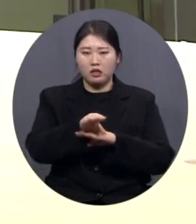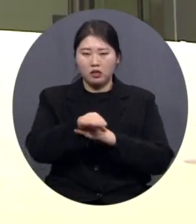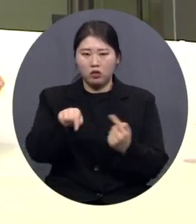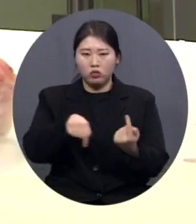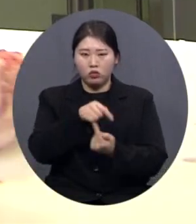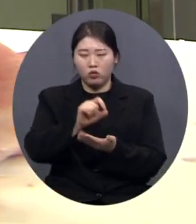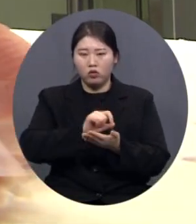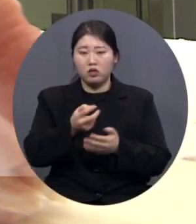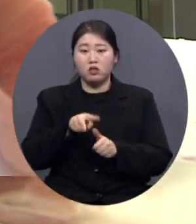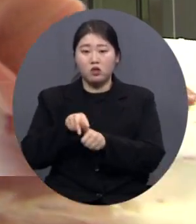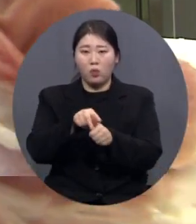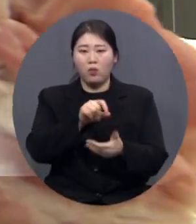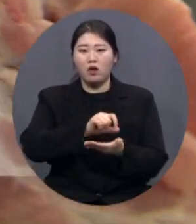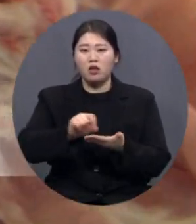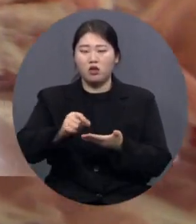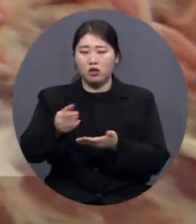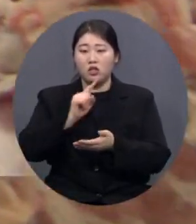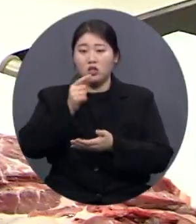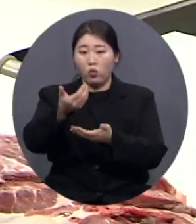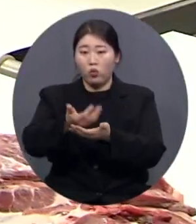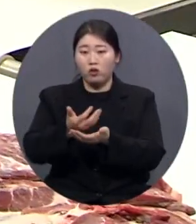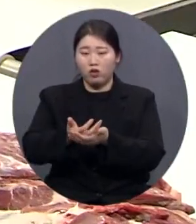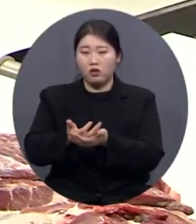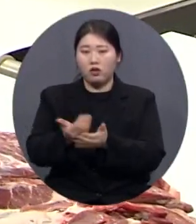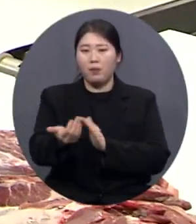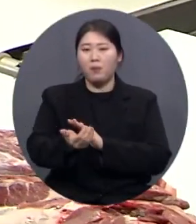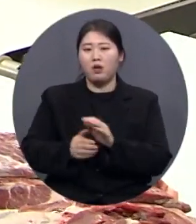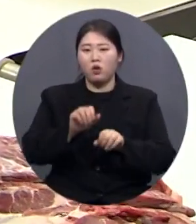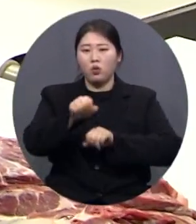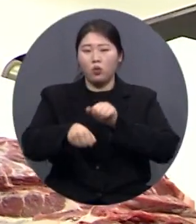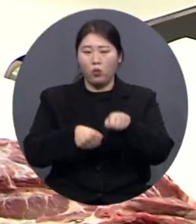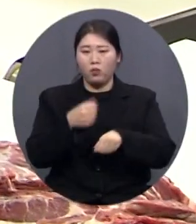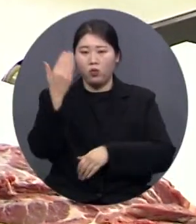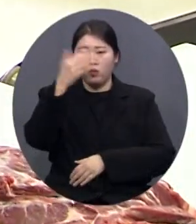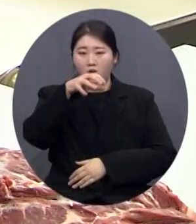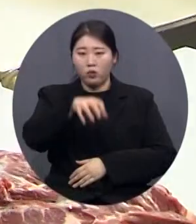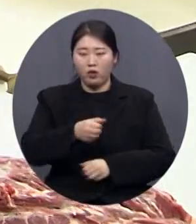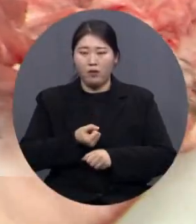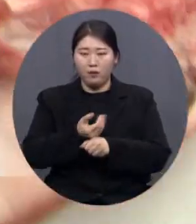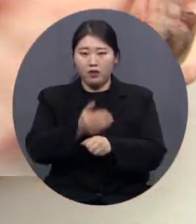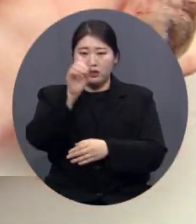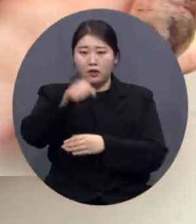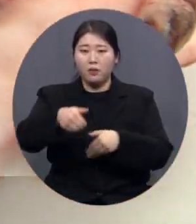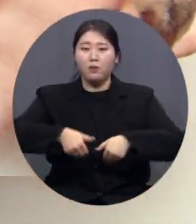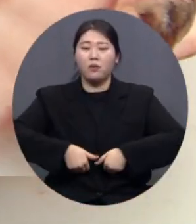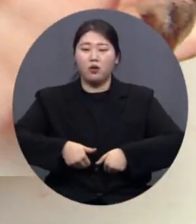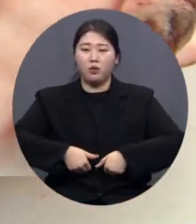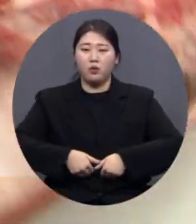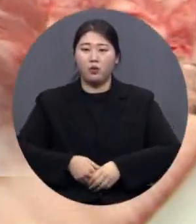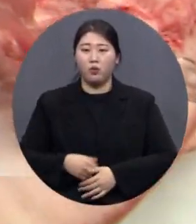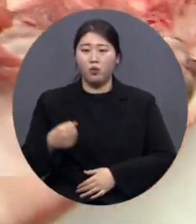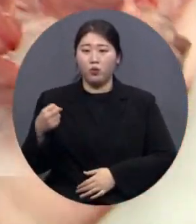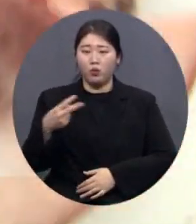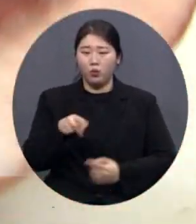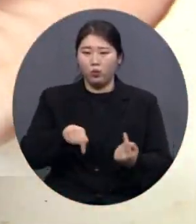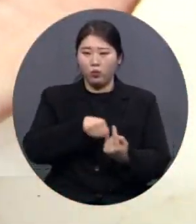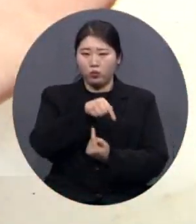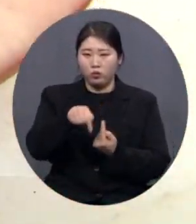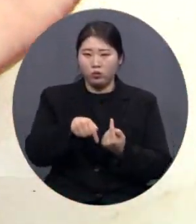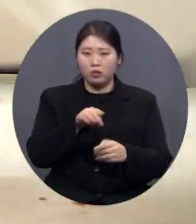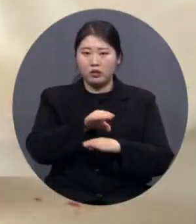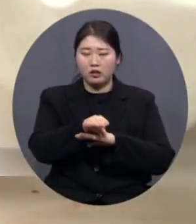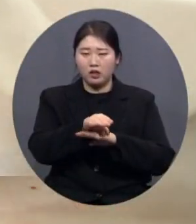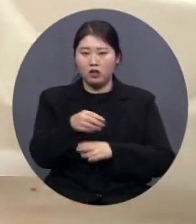등을 적은 신고서를 사전에 동물위생시험소에 제출해 승인을 받아야 합니다. 또 운송 차량과